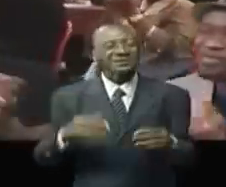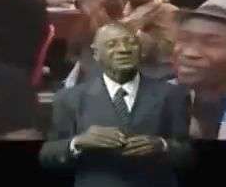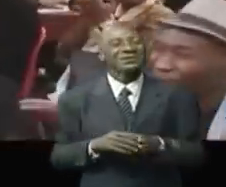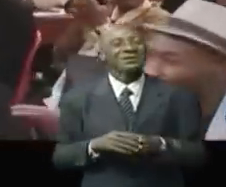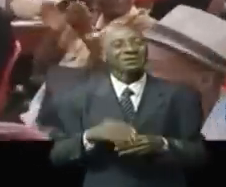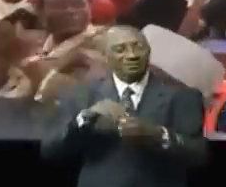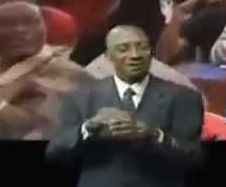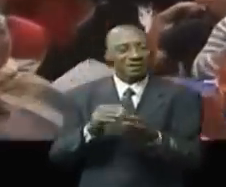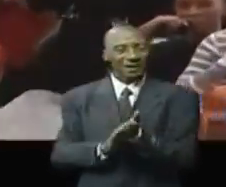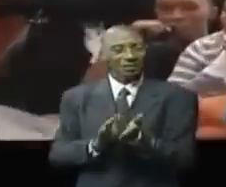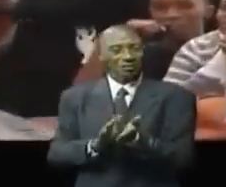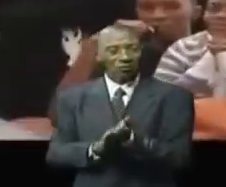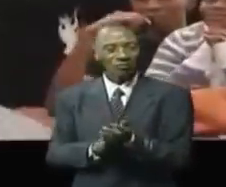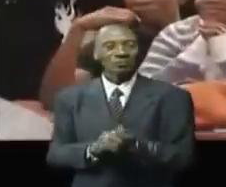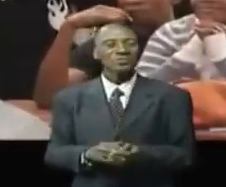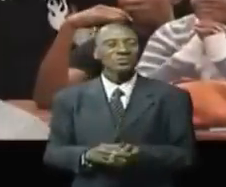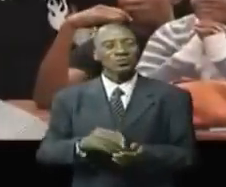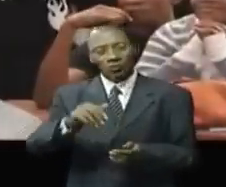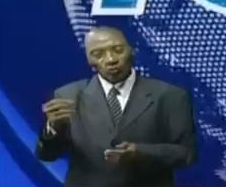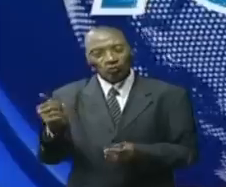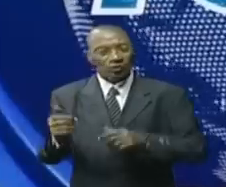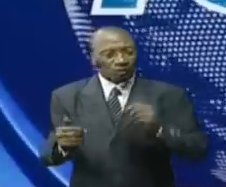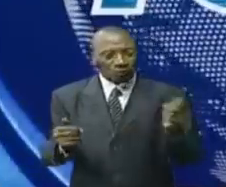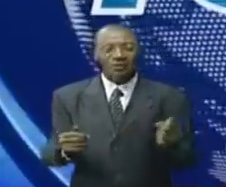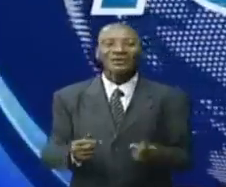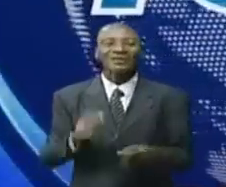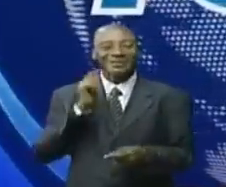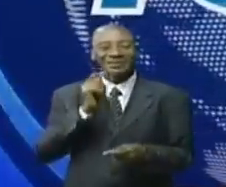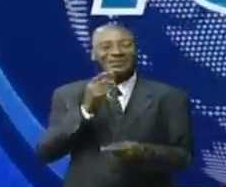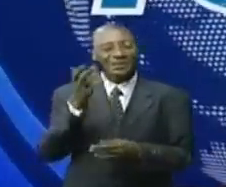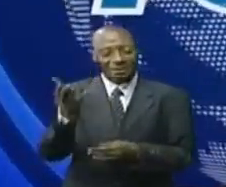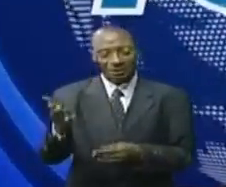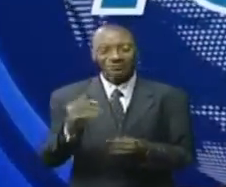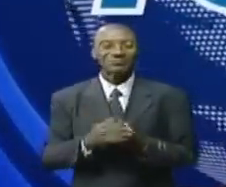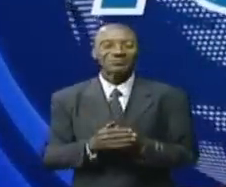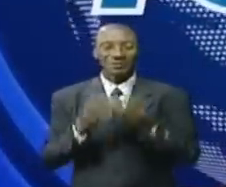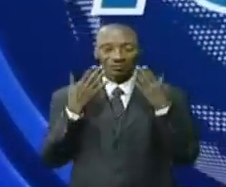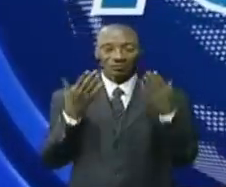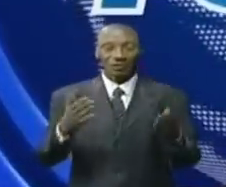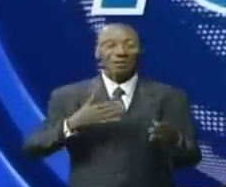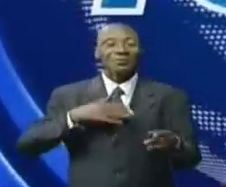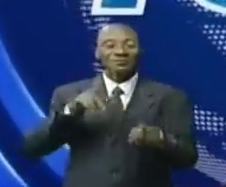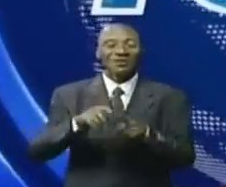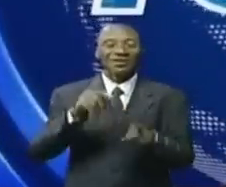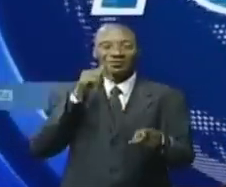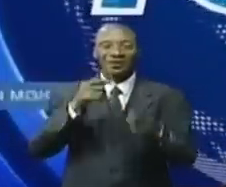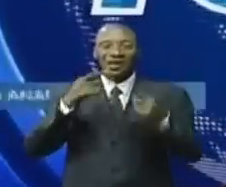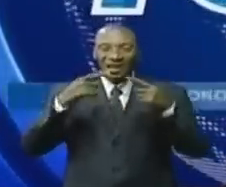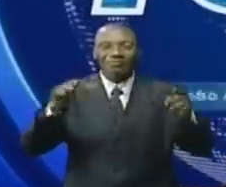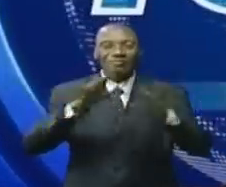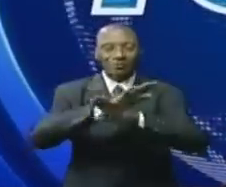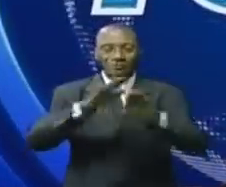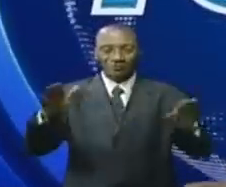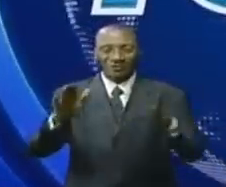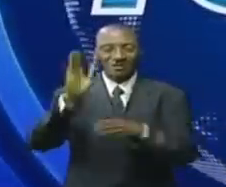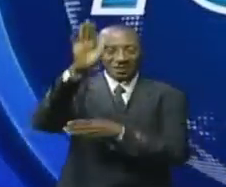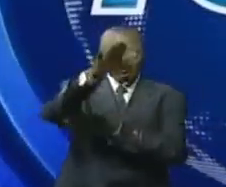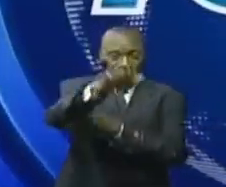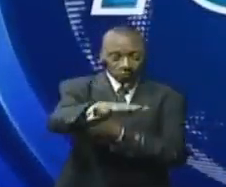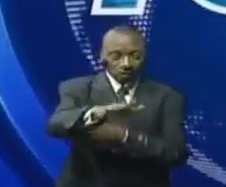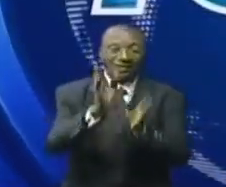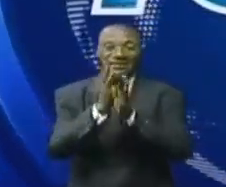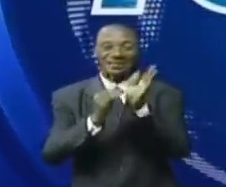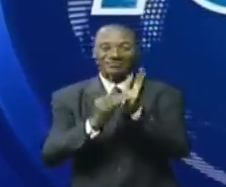Willy Kandé et les autres encadrés. Voilà qui met fin à ce journal de la mi-journée sur les antennes de la Radio-Télévision